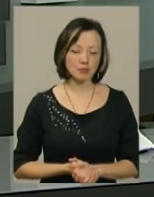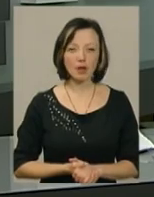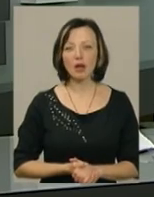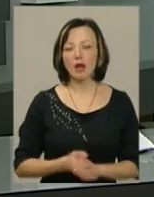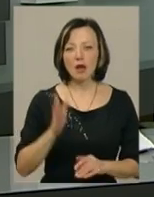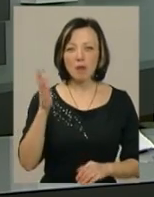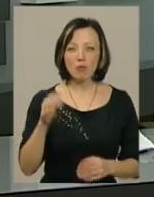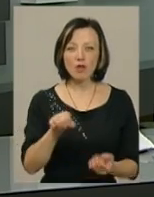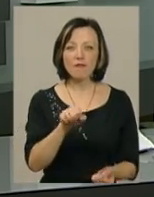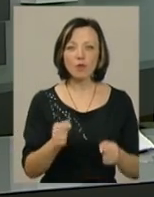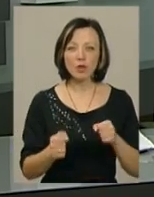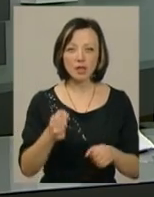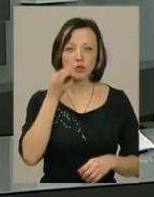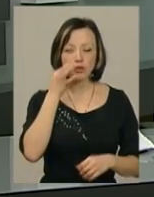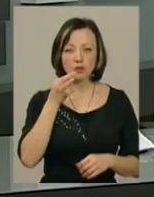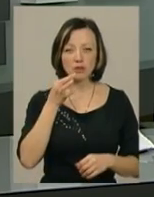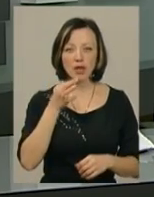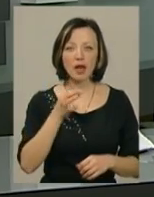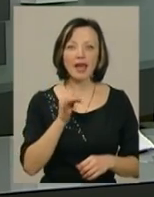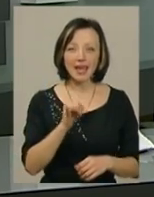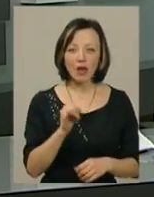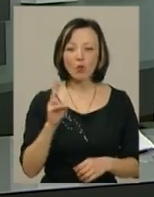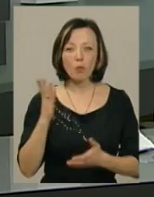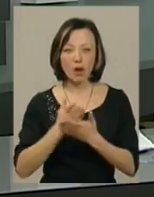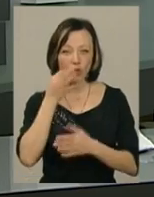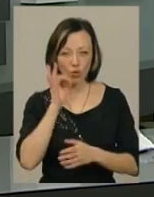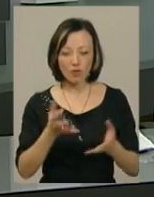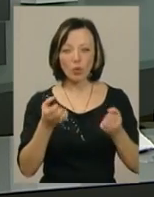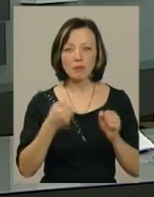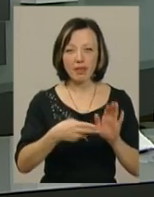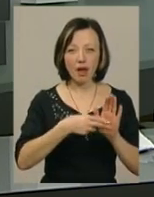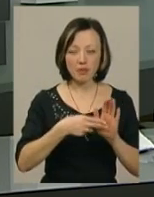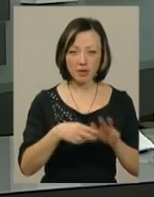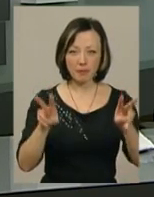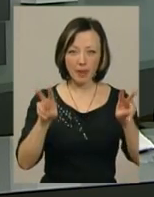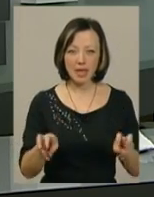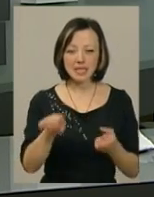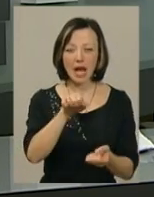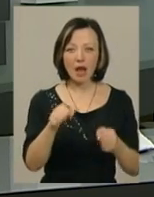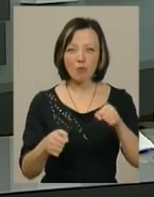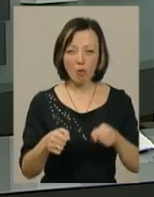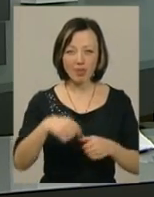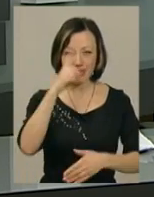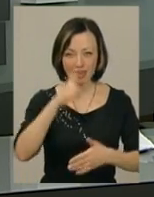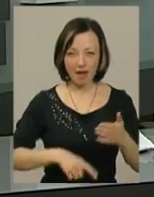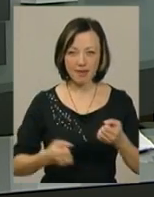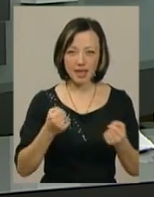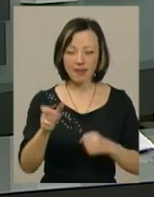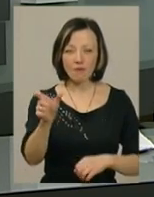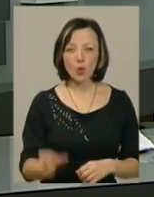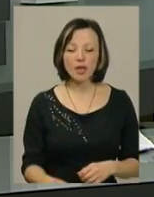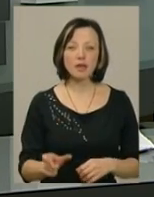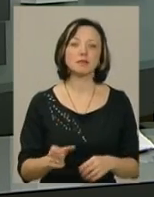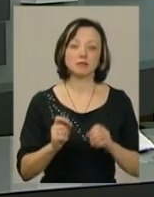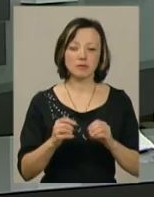Майбутні водії та кермувальники з досвідом отримали наліпки «За кермом надійний водій» від хмельницьких патрульних. Кольорові стікери вручили громадянам,